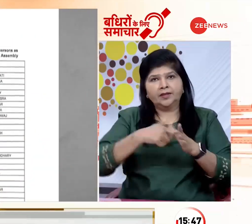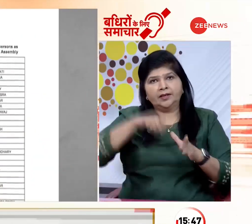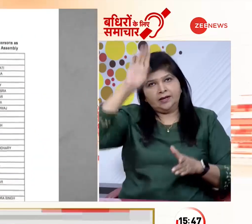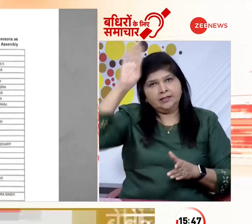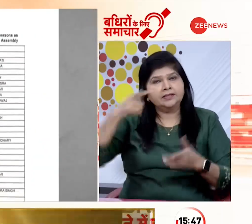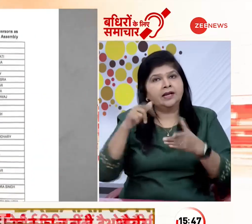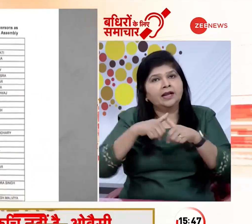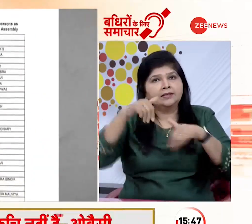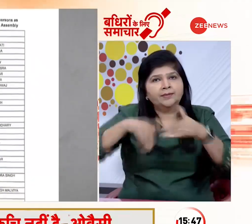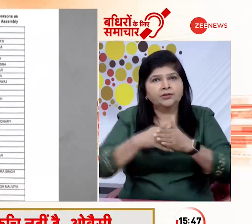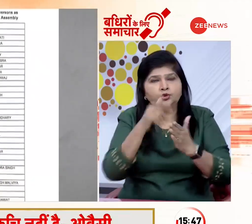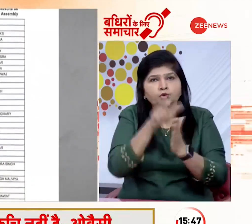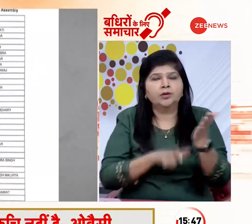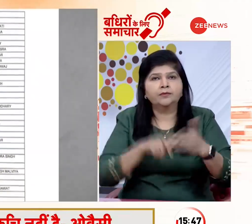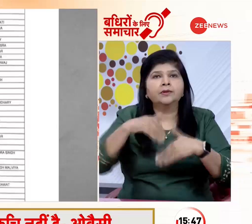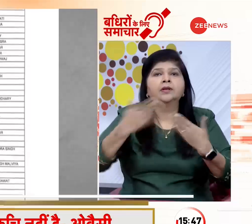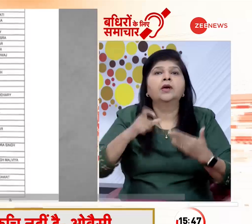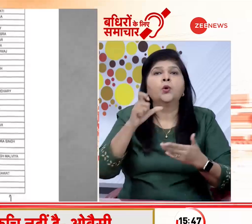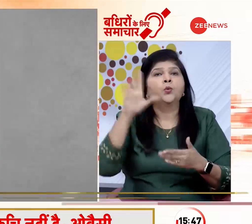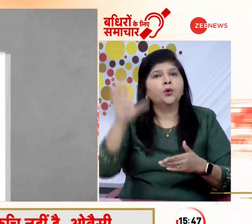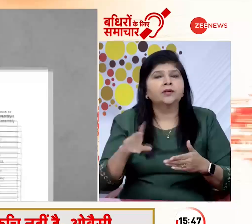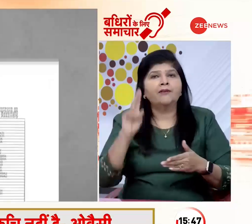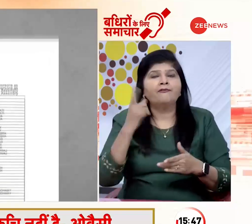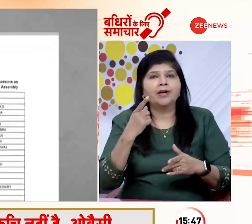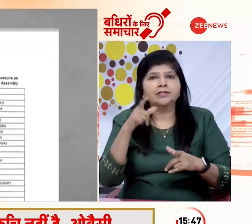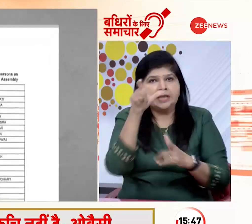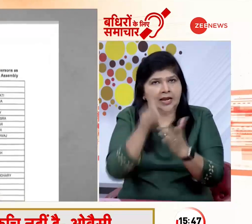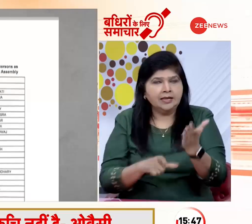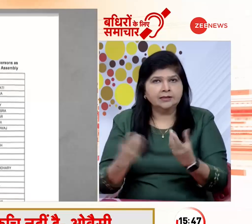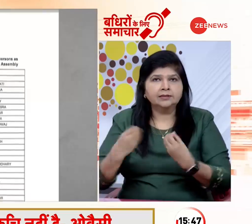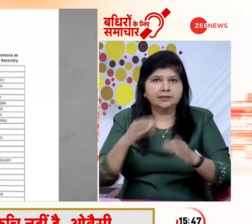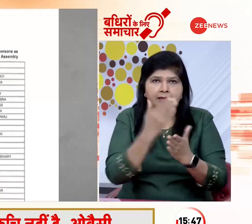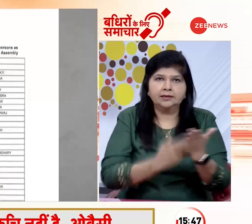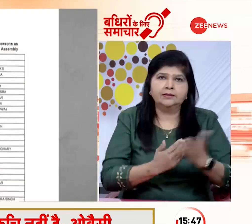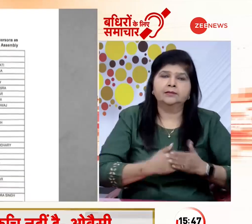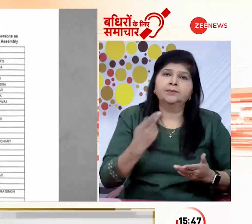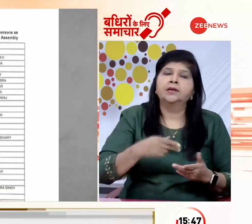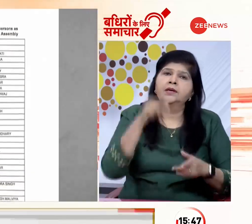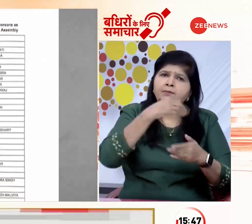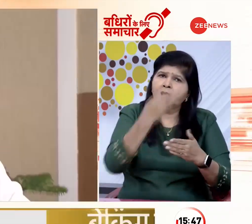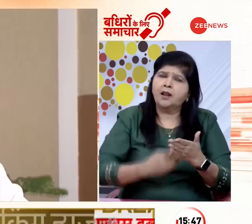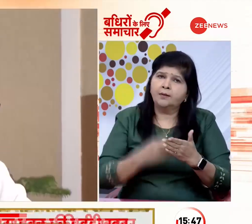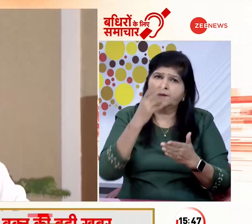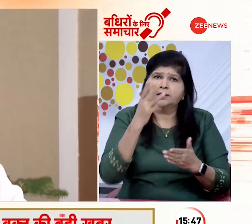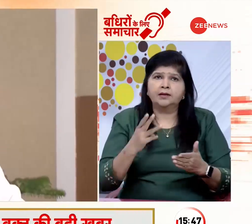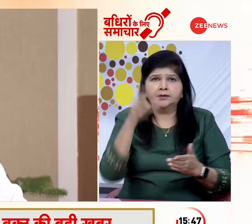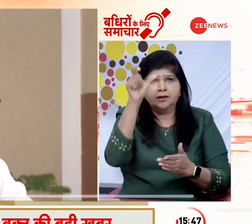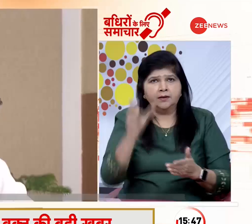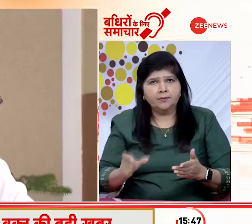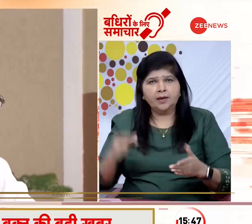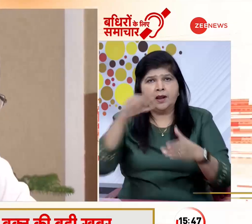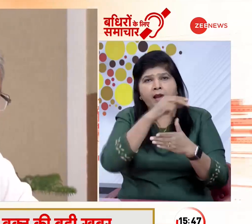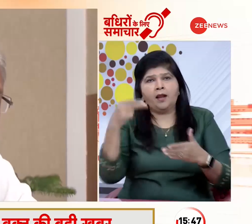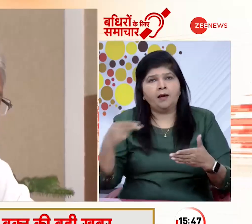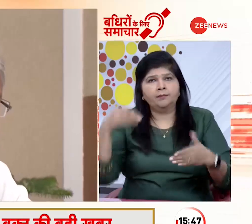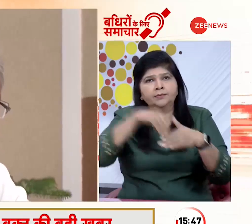राजस्थान विधानसभा चुनाव के लिए कांग्रेस ने भी पहली लिस्ट जारी कर दी है। इसमें 33 उम्मीदवारों के